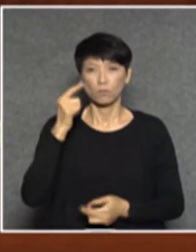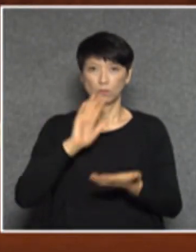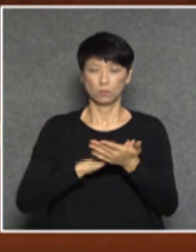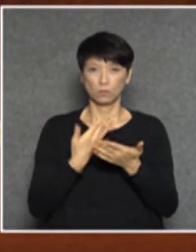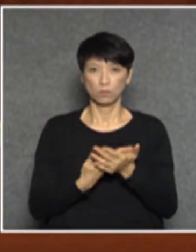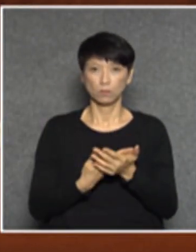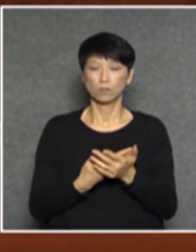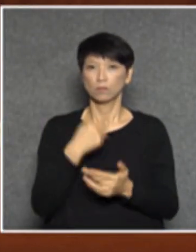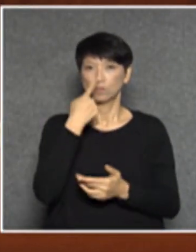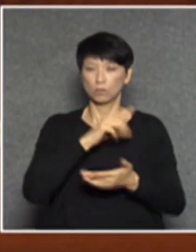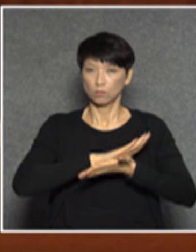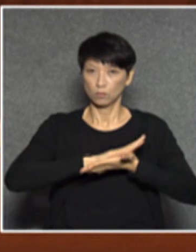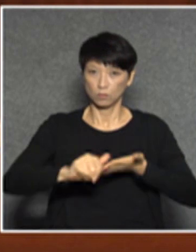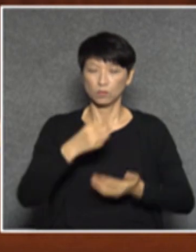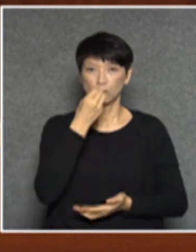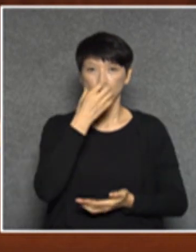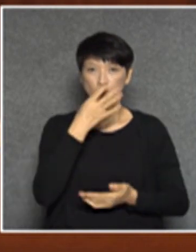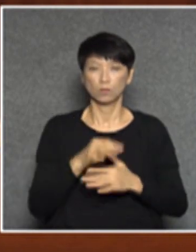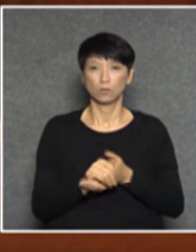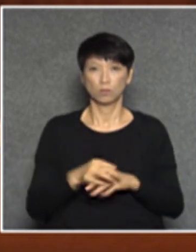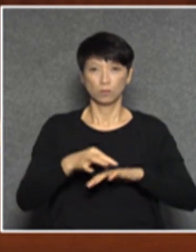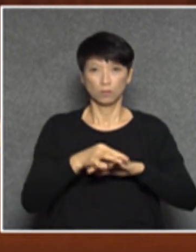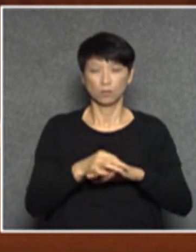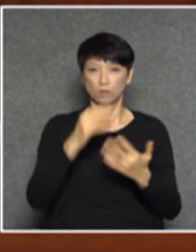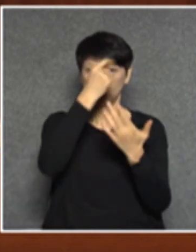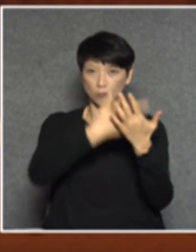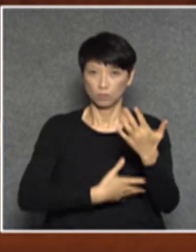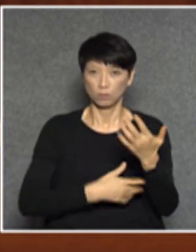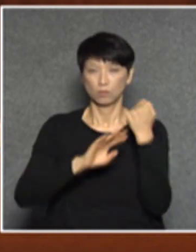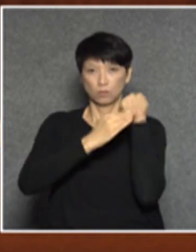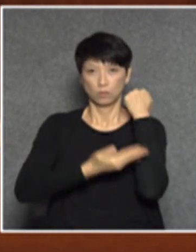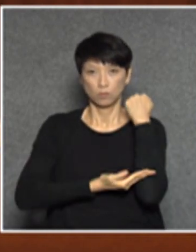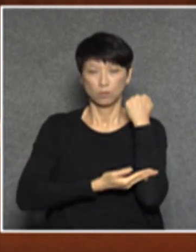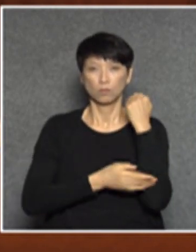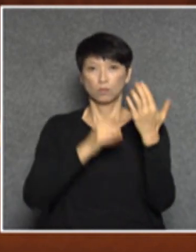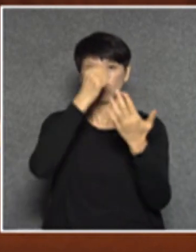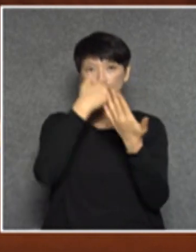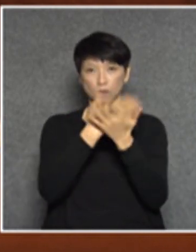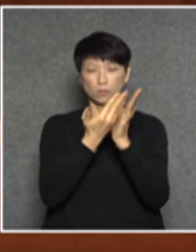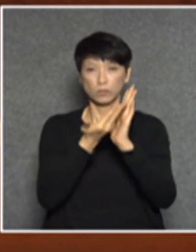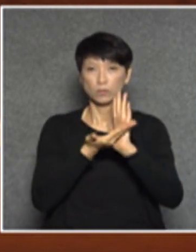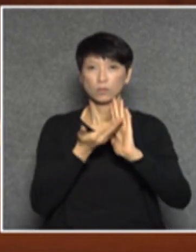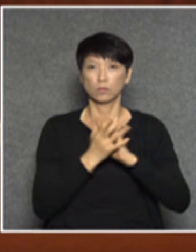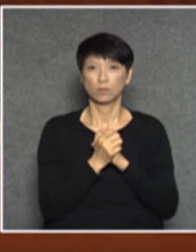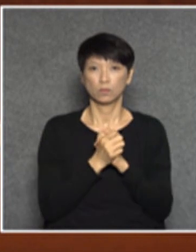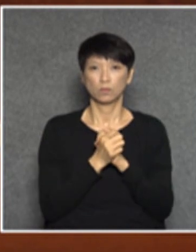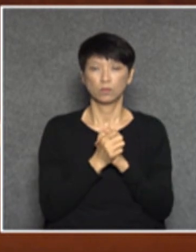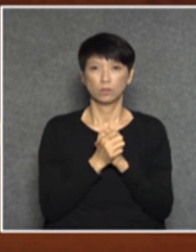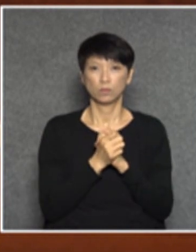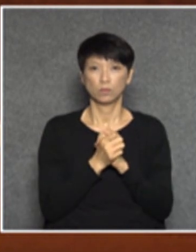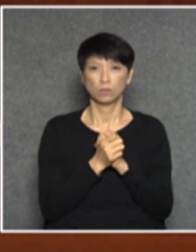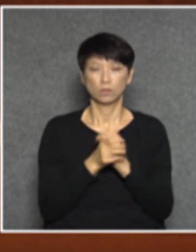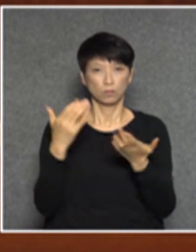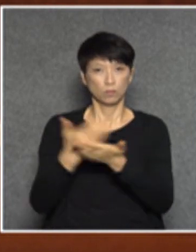明咧香港嘅金融市場無論係制度、法規、政策同埋措施咧，都係通過個測試